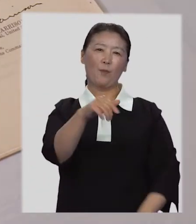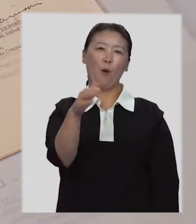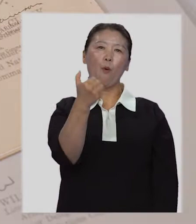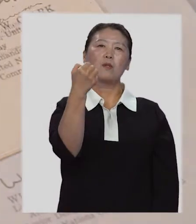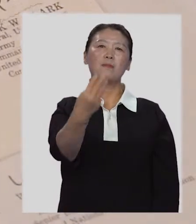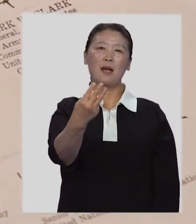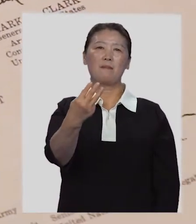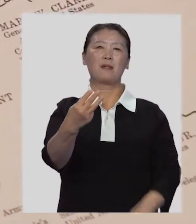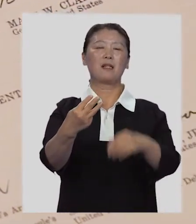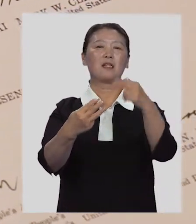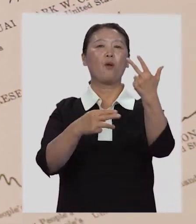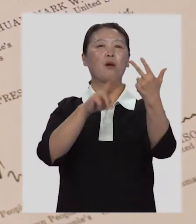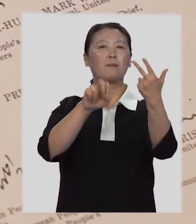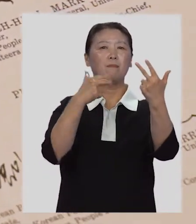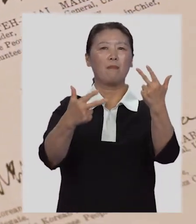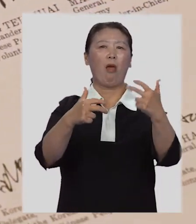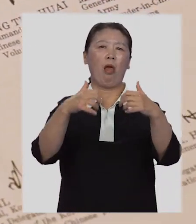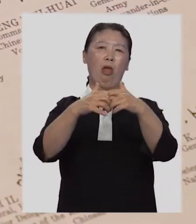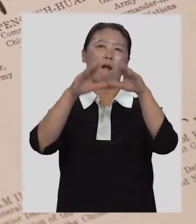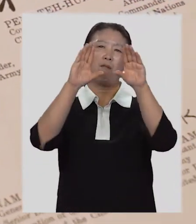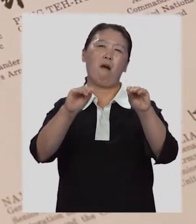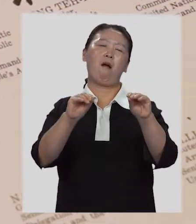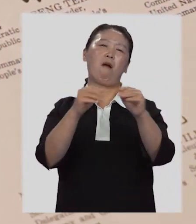27일 정전협정이 체결됩니다.